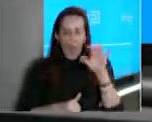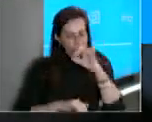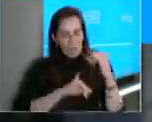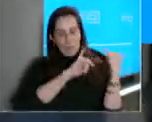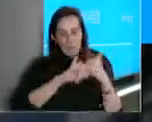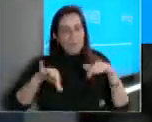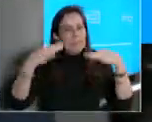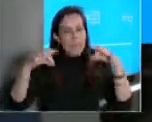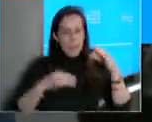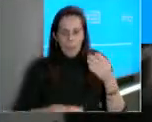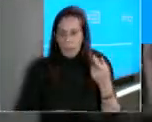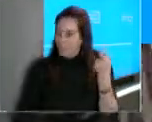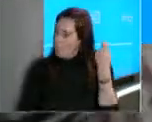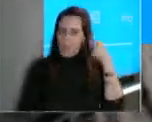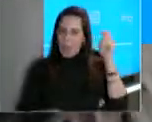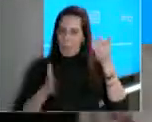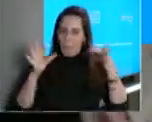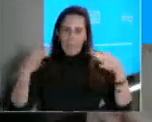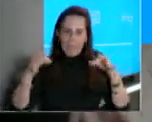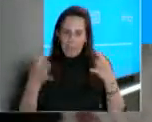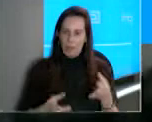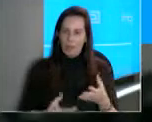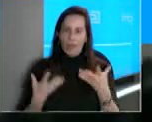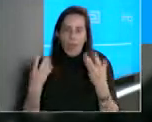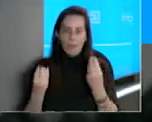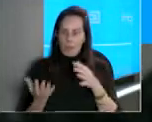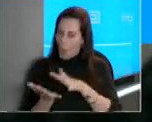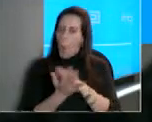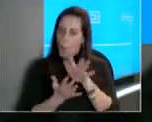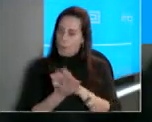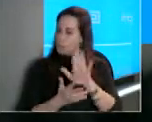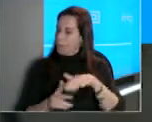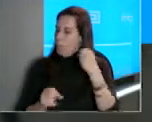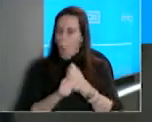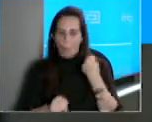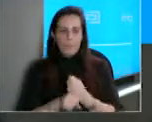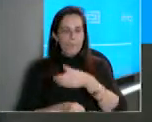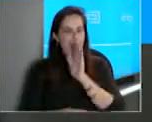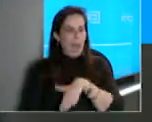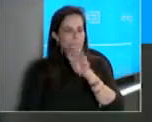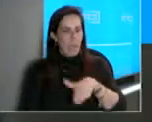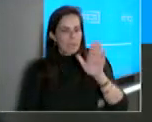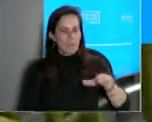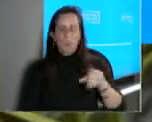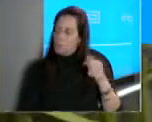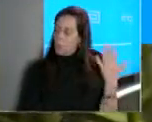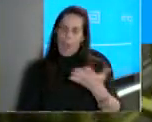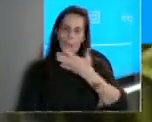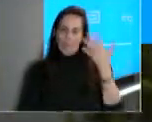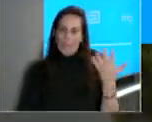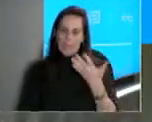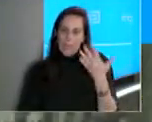מייבאים מחול והוא עולה הון תועפות. והרבה מאוד הוצאות ולהחזיק צוות גדול של עיתונאים, זה עולה הרבה